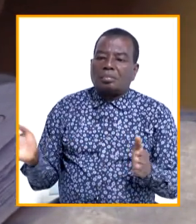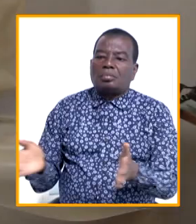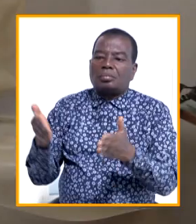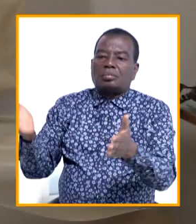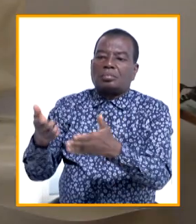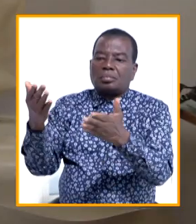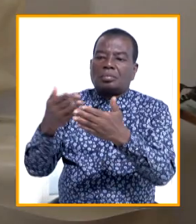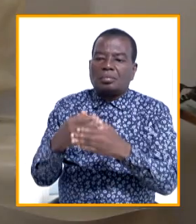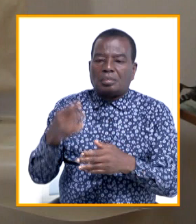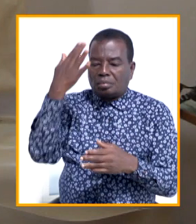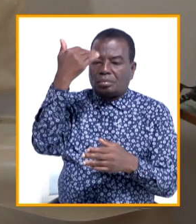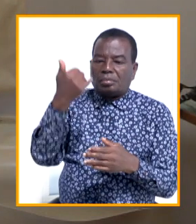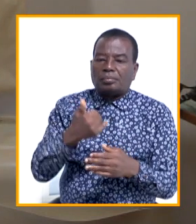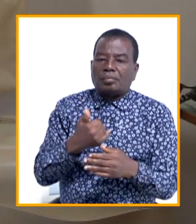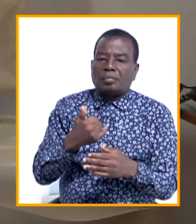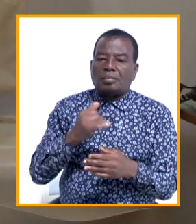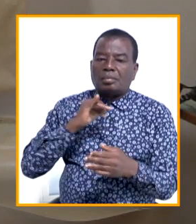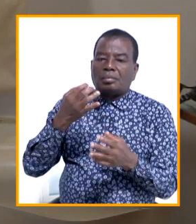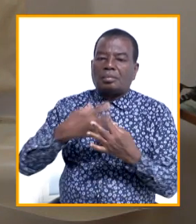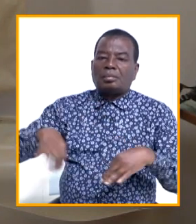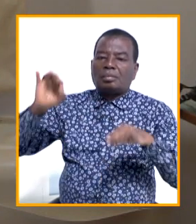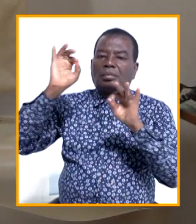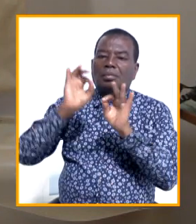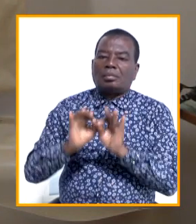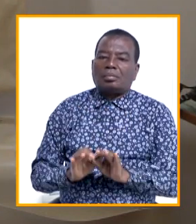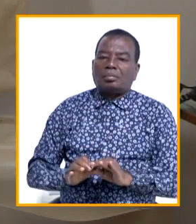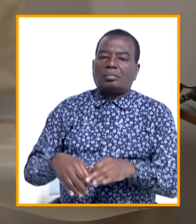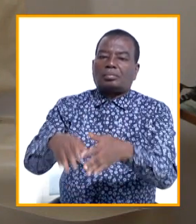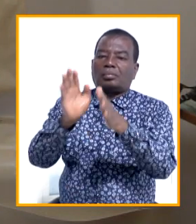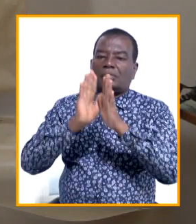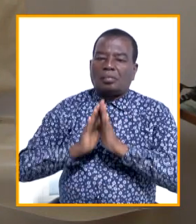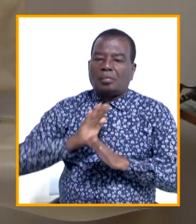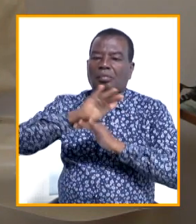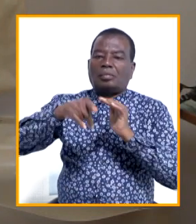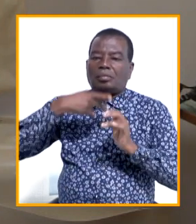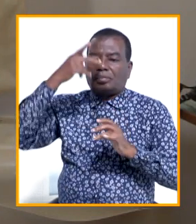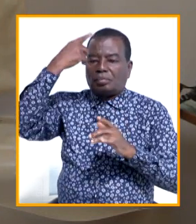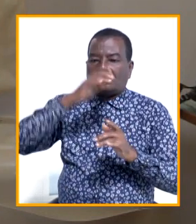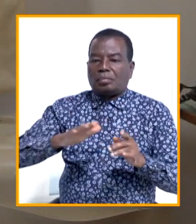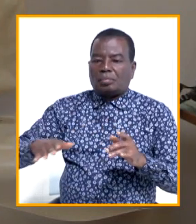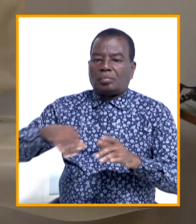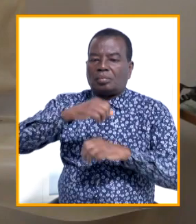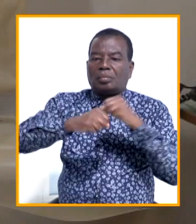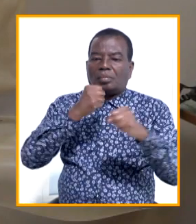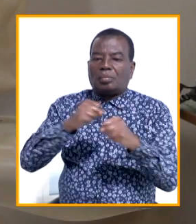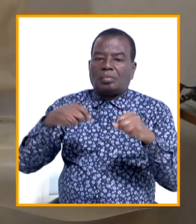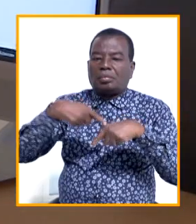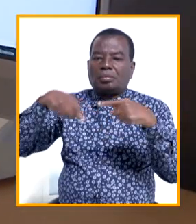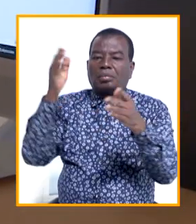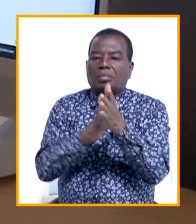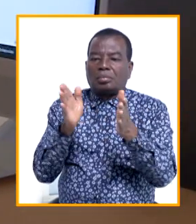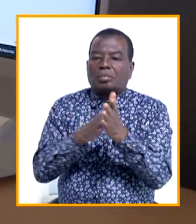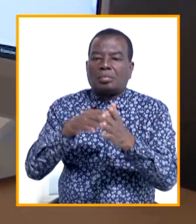éclatant c'est pourquoi il m'importe d'exhorter tous les parents des enfants en âge de scolarisation